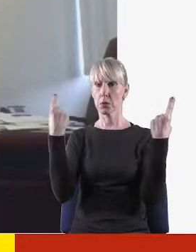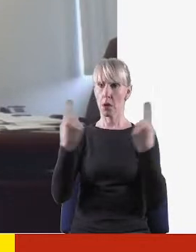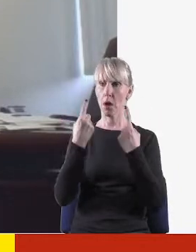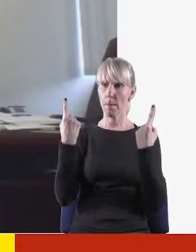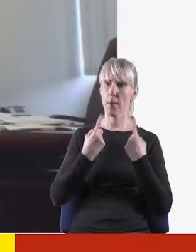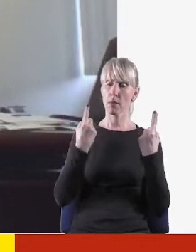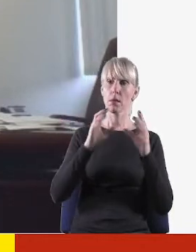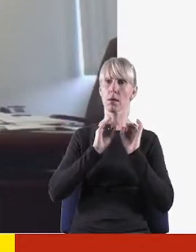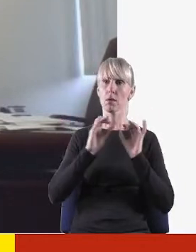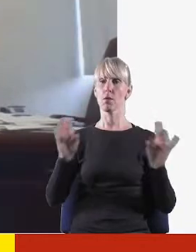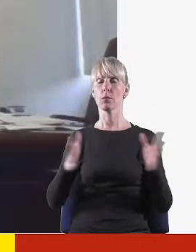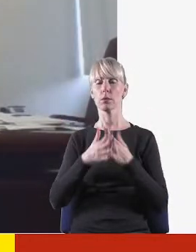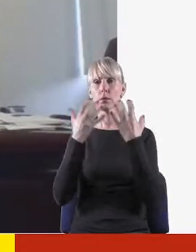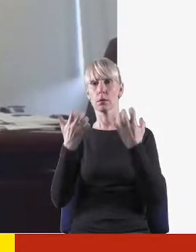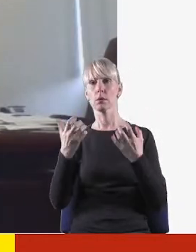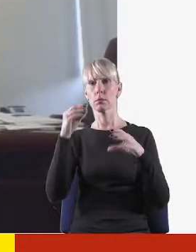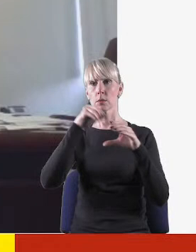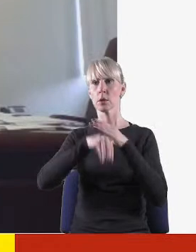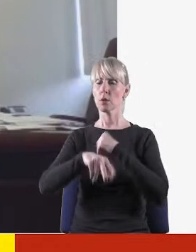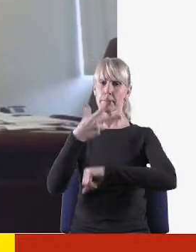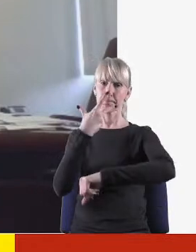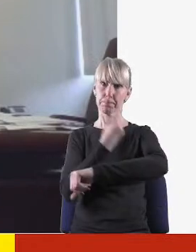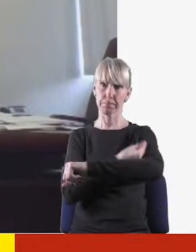informująca, zachęcająca do szczepień,